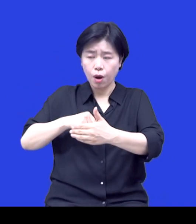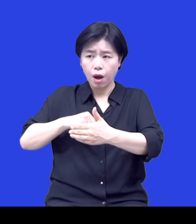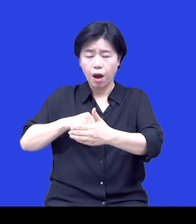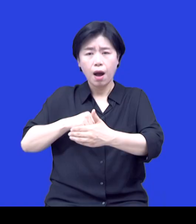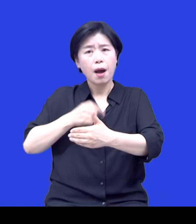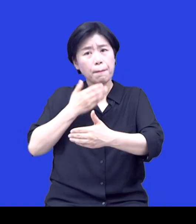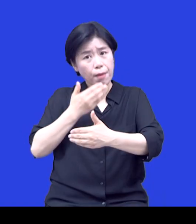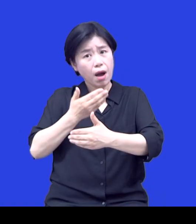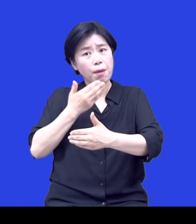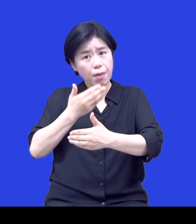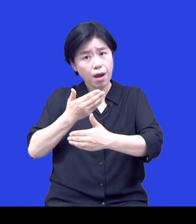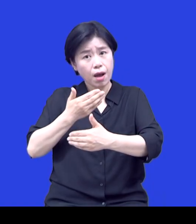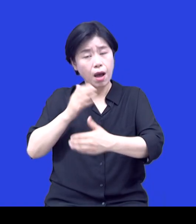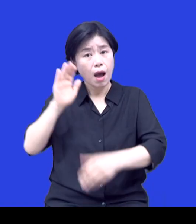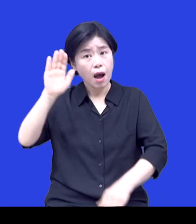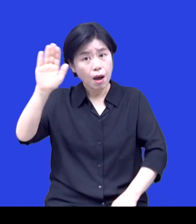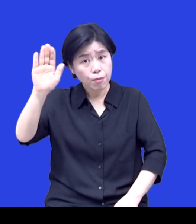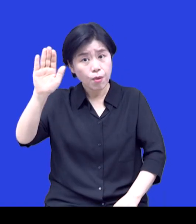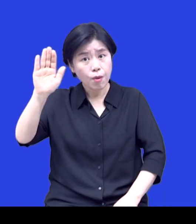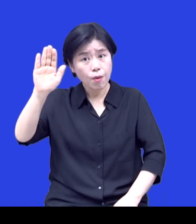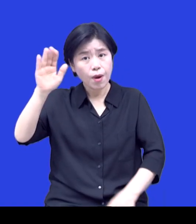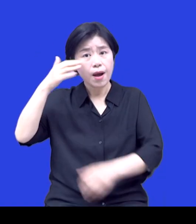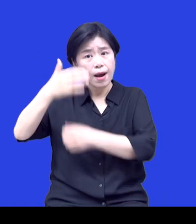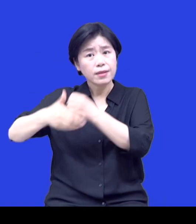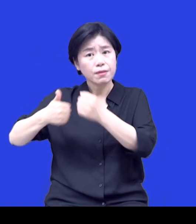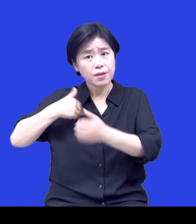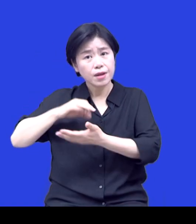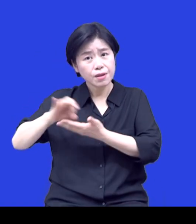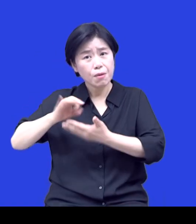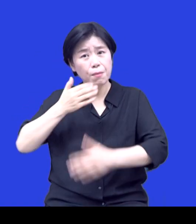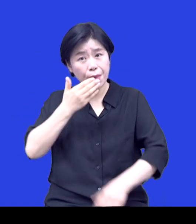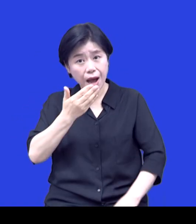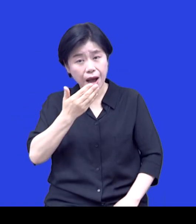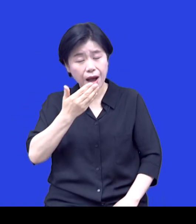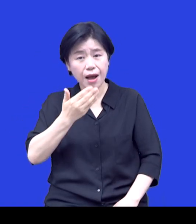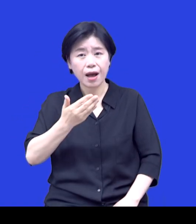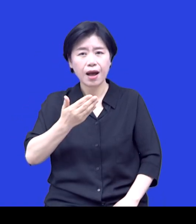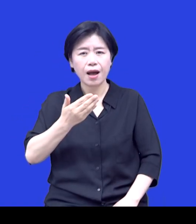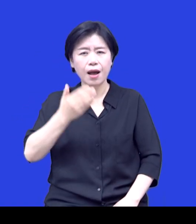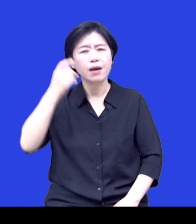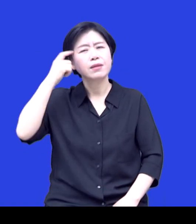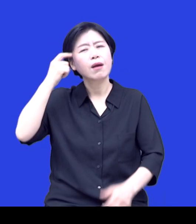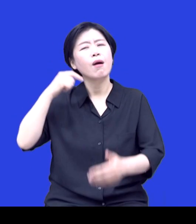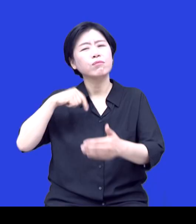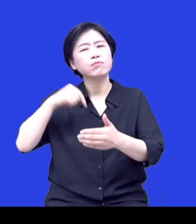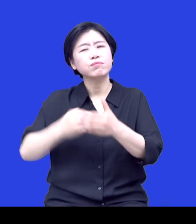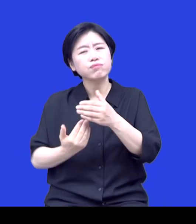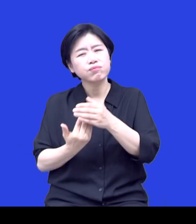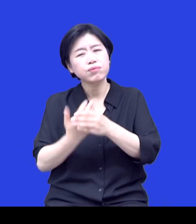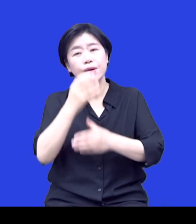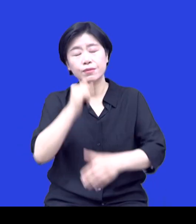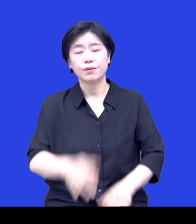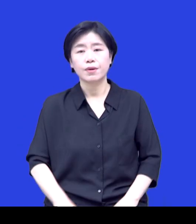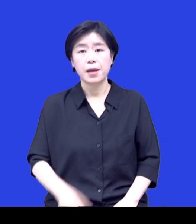이렇게 외롭고 사역지도 없지만 하나님이 나를 쓰실까? 좋은 목회자로 쓰실까? 내가 글을 쓰면 사람들이